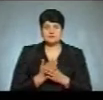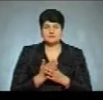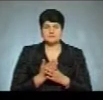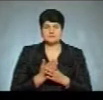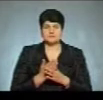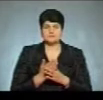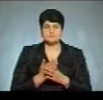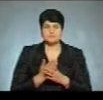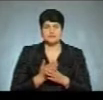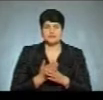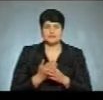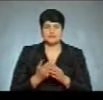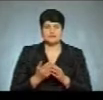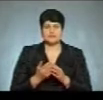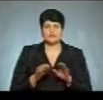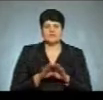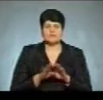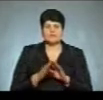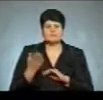проти сторічного року.